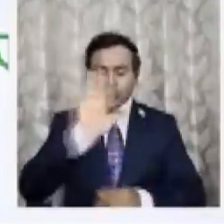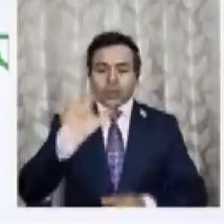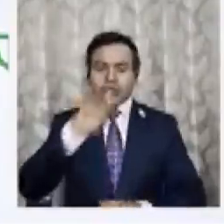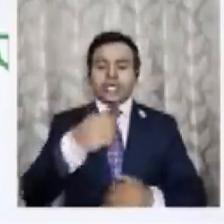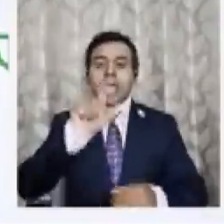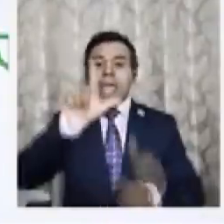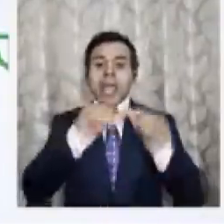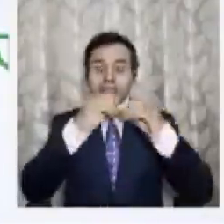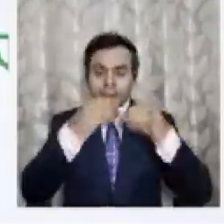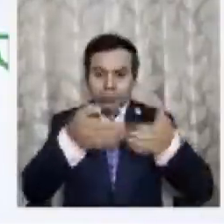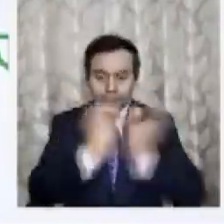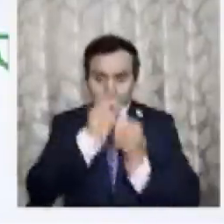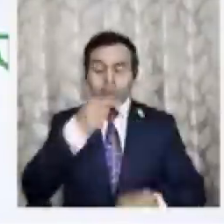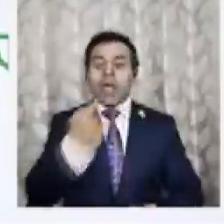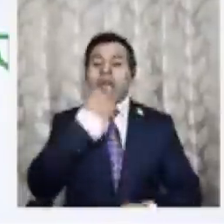ল্যাবে।